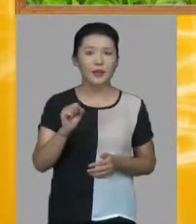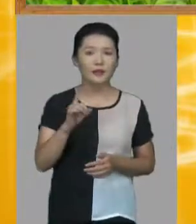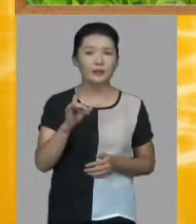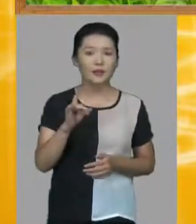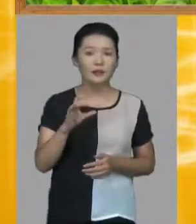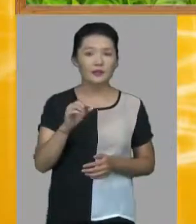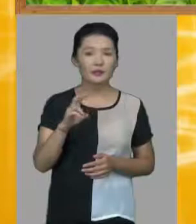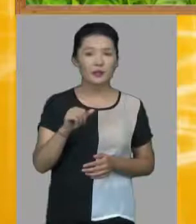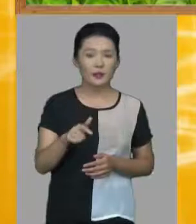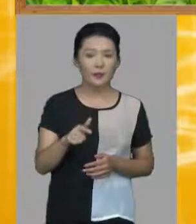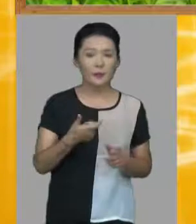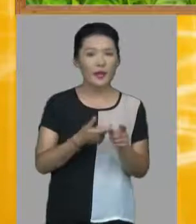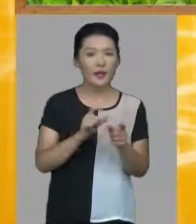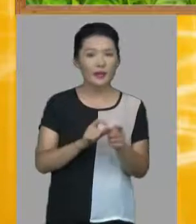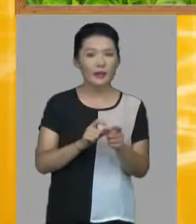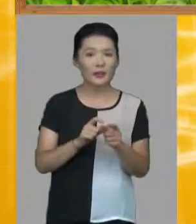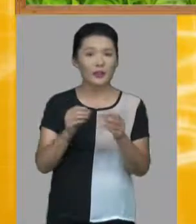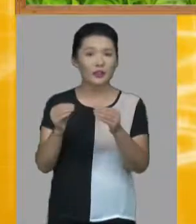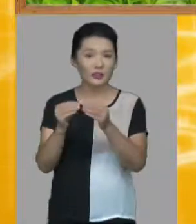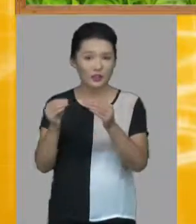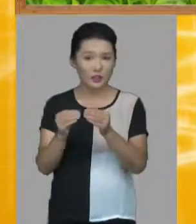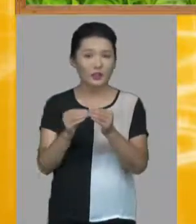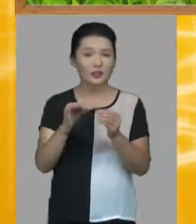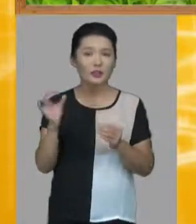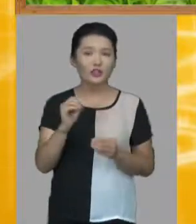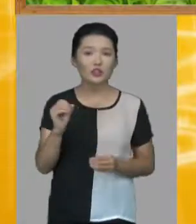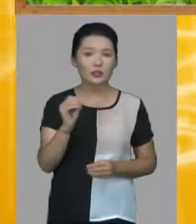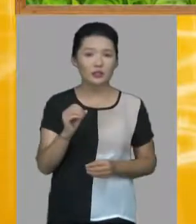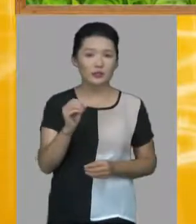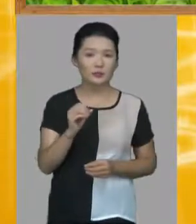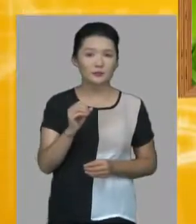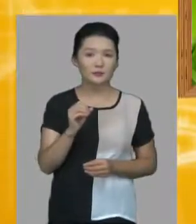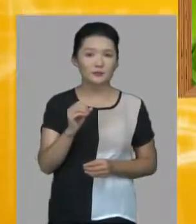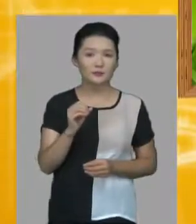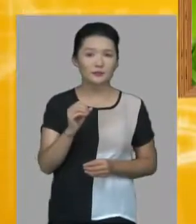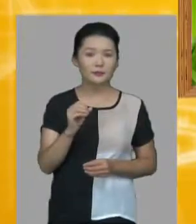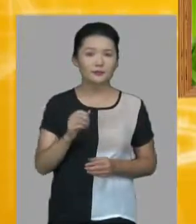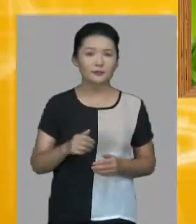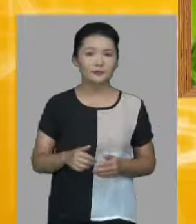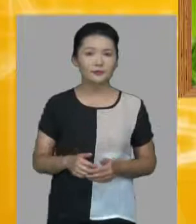Разрядные слагаемые – это десятки и единицы.